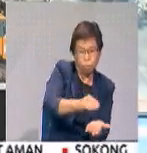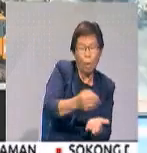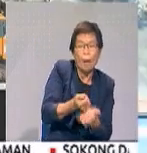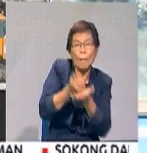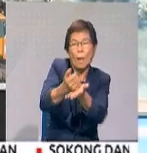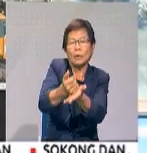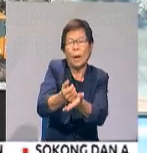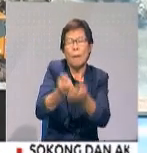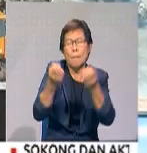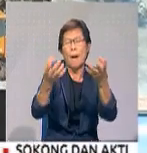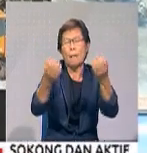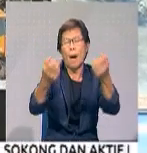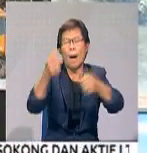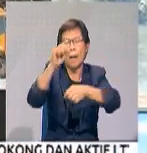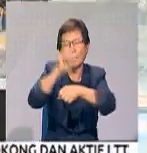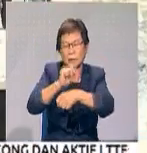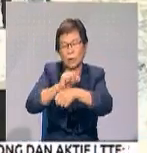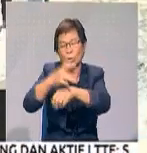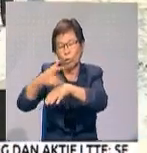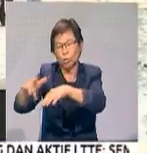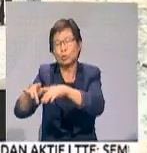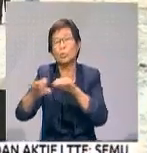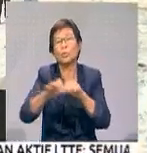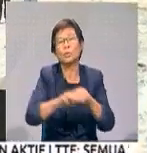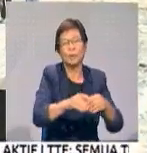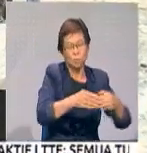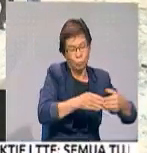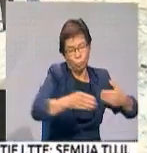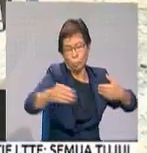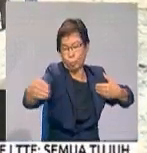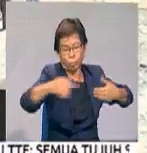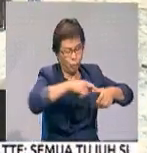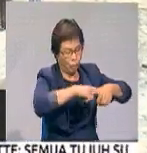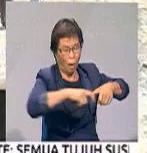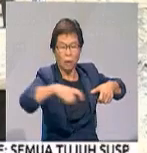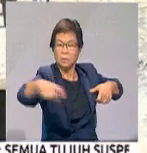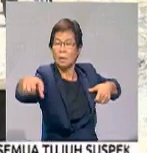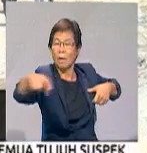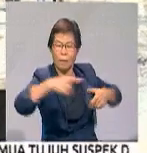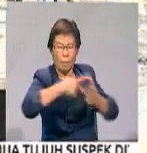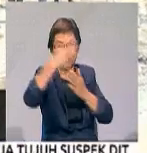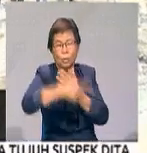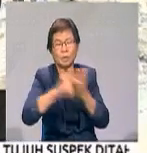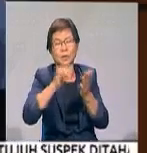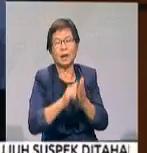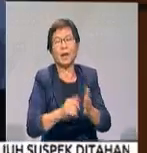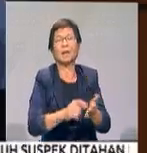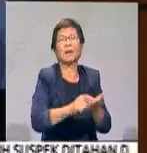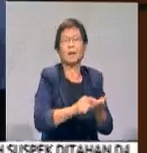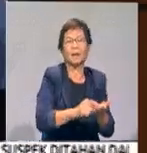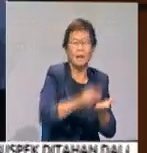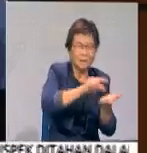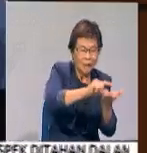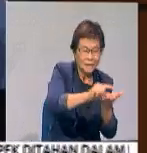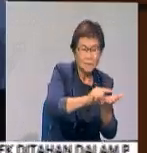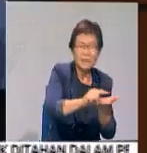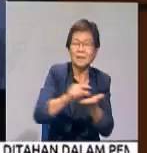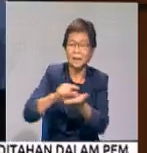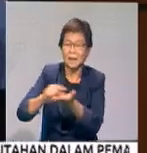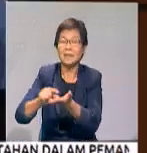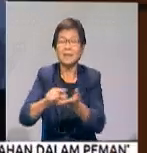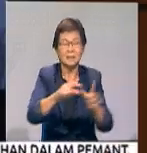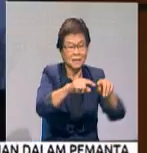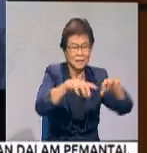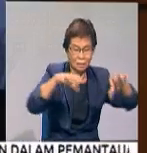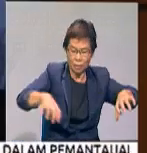membantu memperbanyakkan peluang pekerjaan sepanjang jajaran projek itu, seterusnya mengurangkan jurang perbezaan pendapatan antara wilayah.